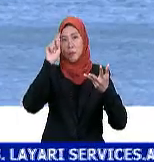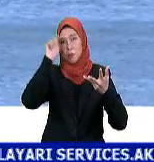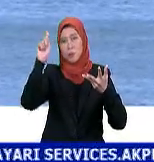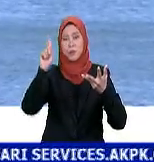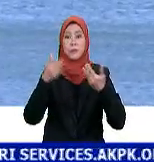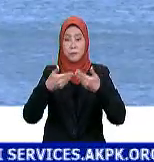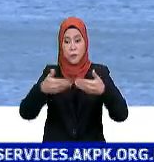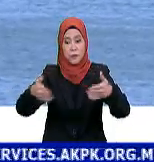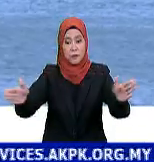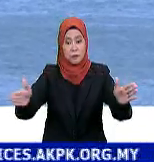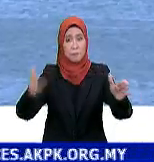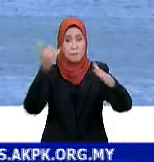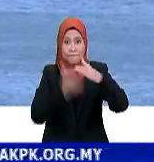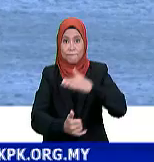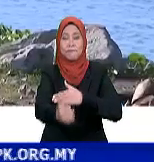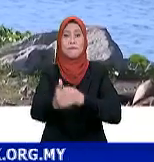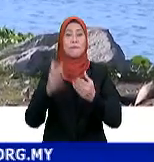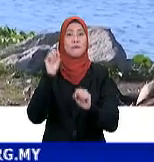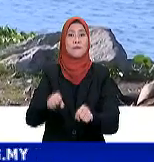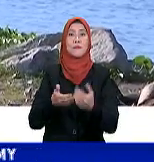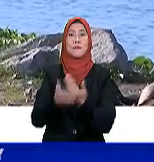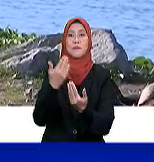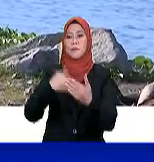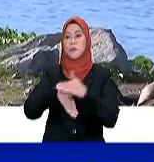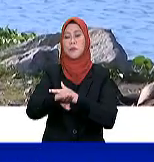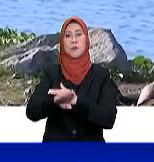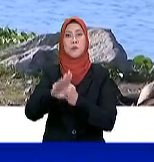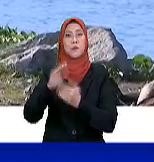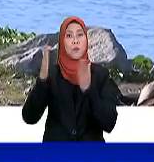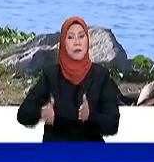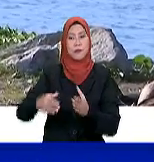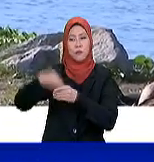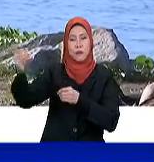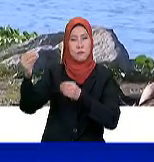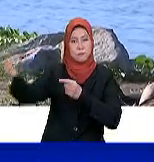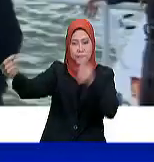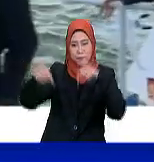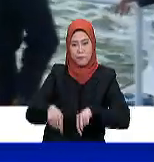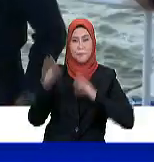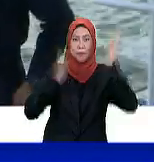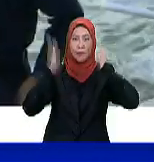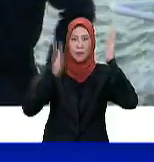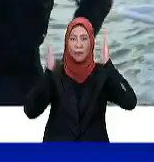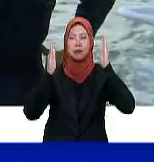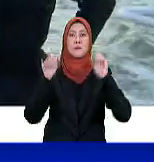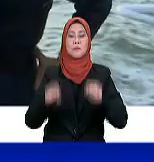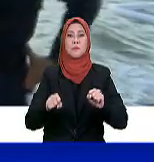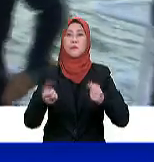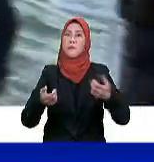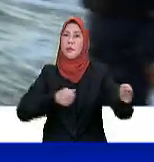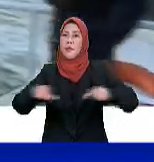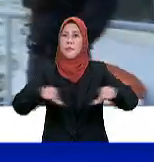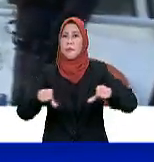pintu masuk ini dapat meningkatkan kemudahan kemasukan warga asing ke Malaysia. Selain secara langsung, akan meningkatkan